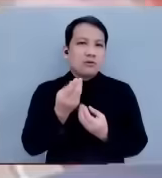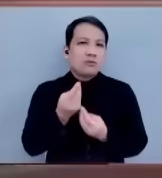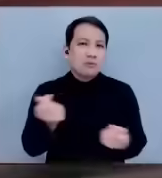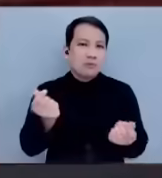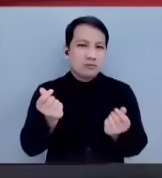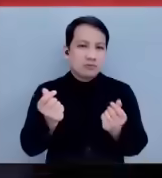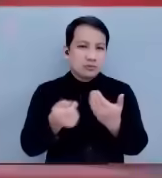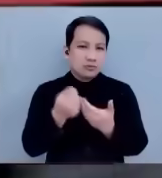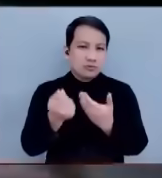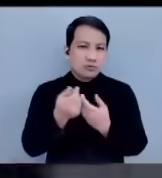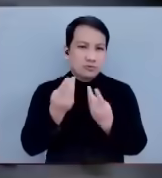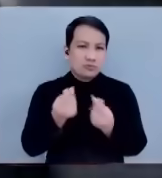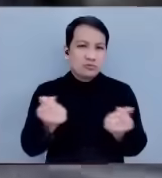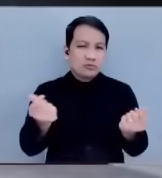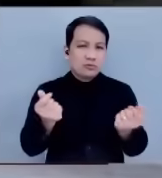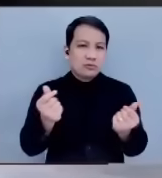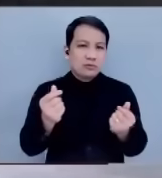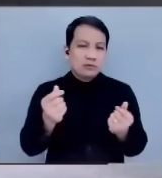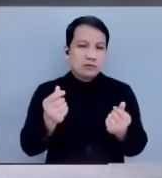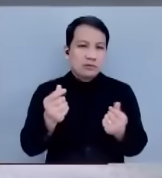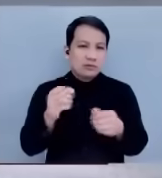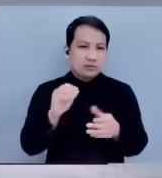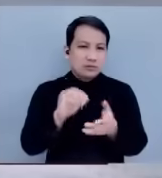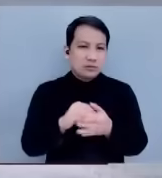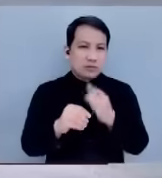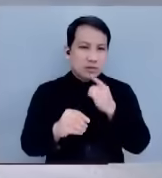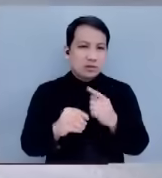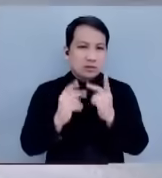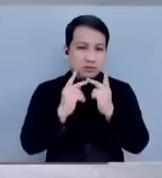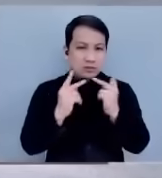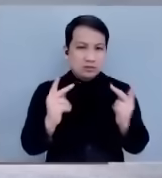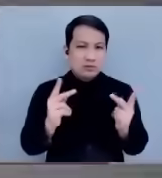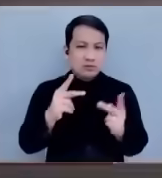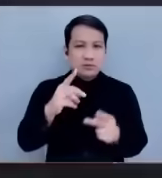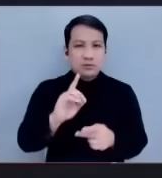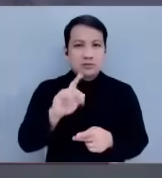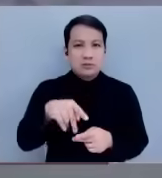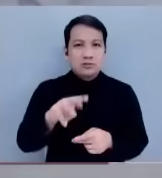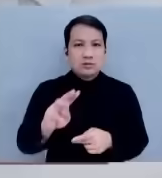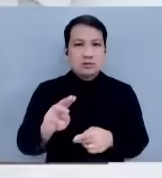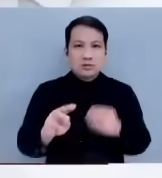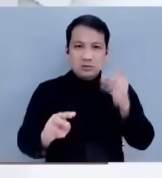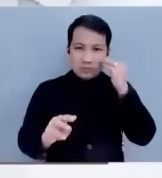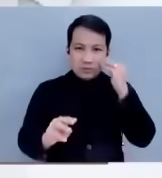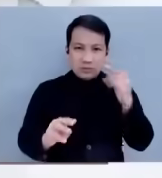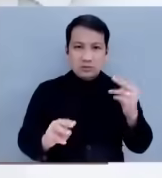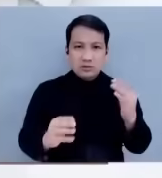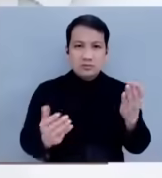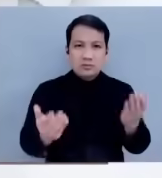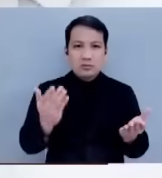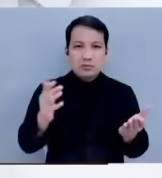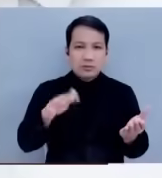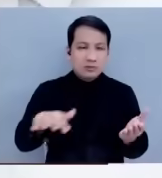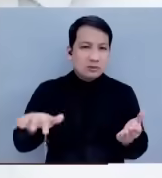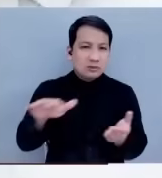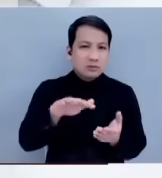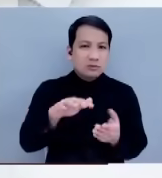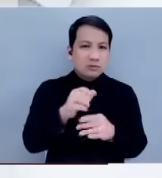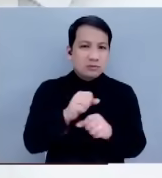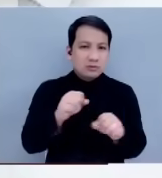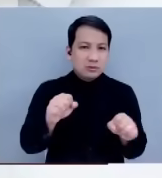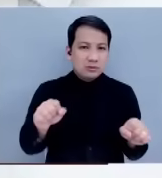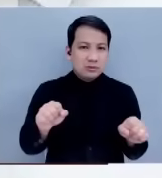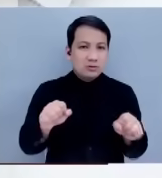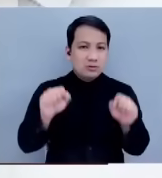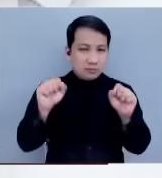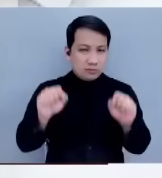nila. Pero ayon kay Public Works and Highway Secretary Manny Bunuan. Lahat po naman ng safety measures that we